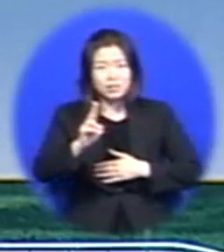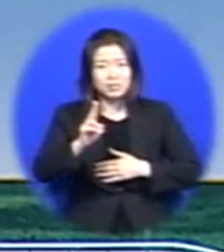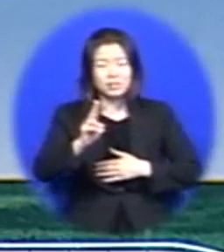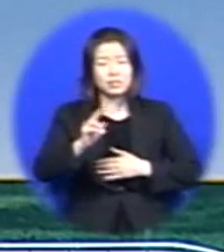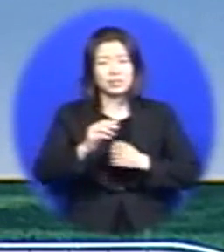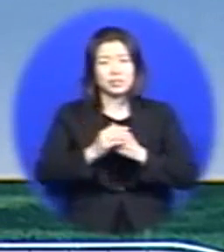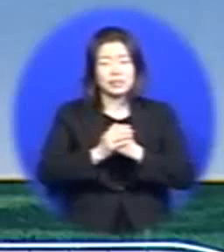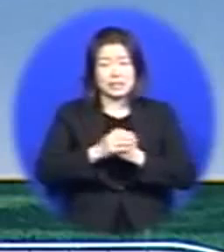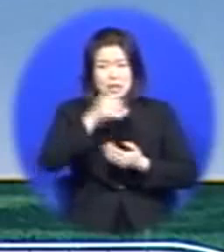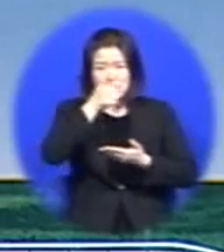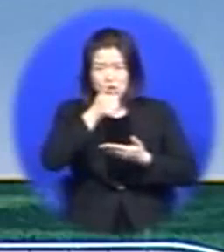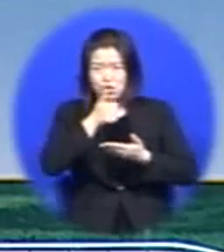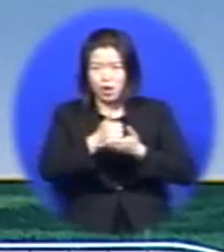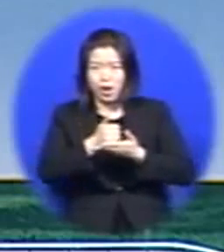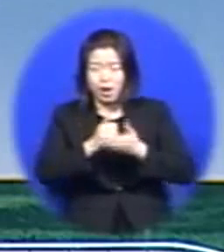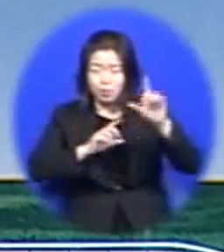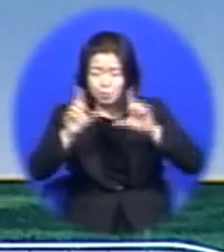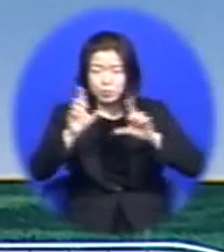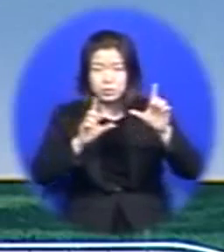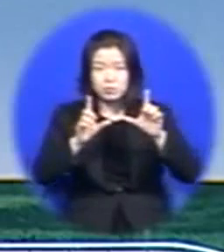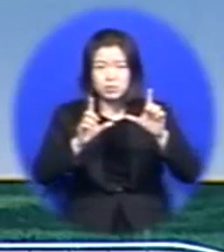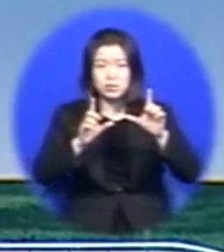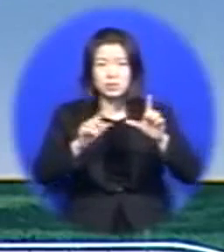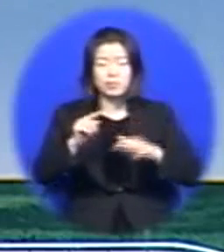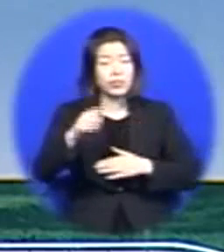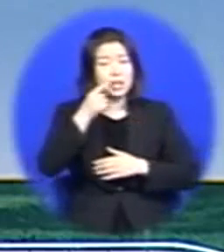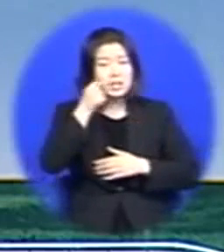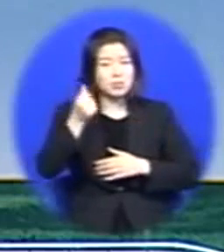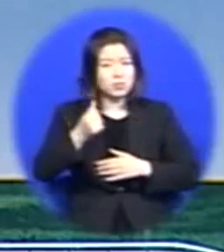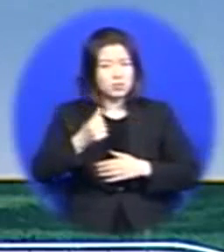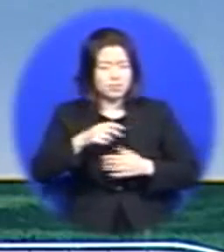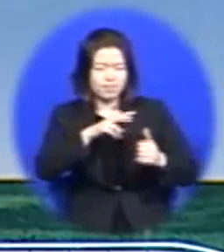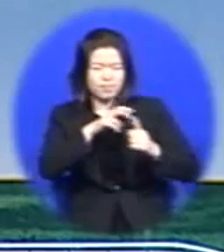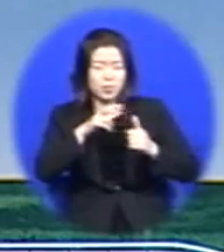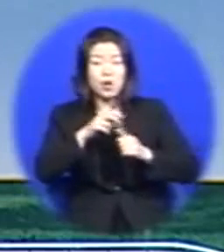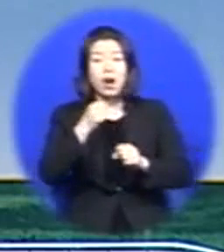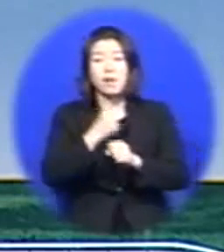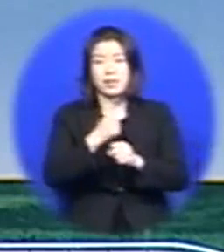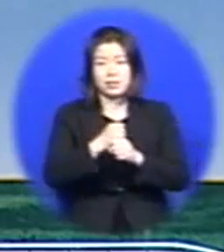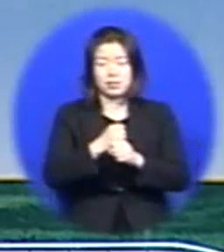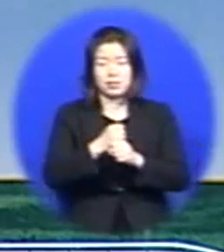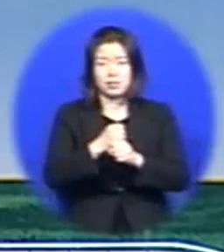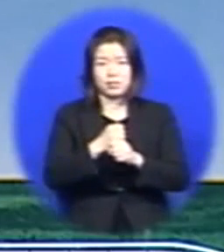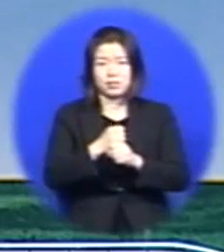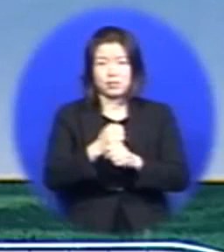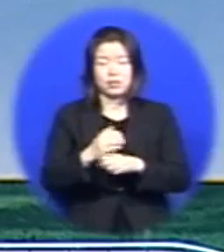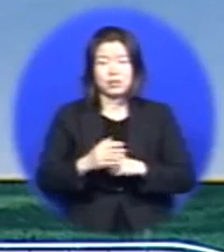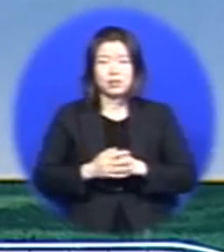그 죄악상은 그가 일본을 증오하게 만듭니다.